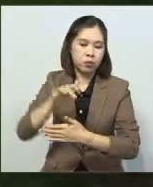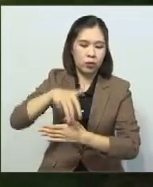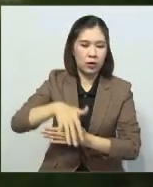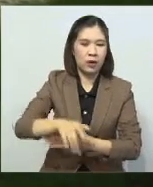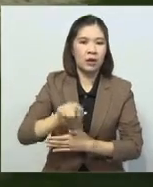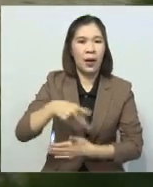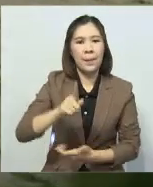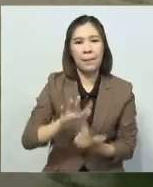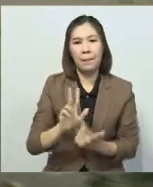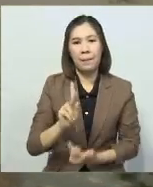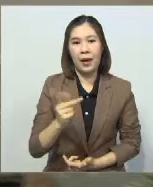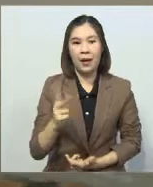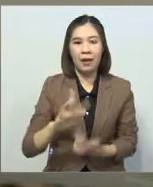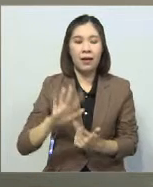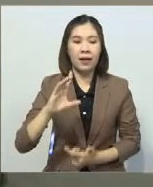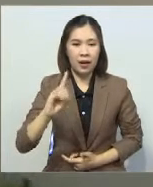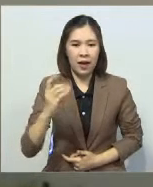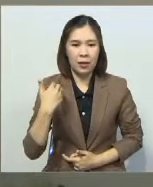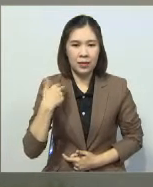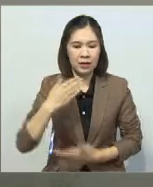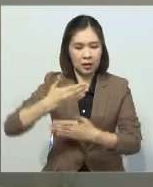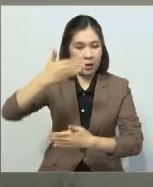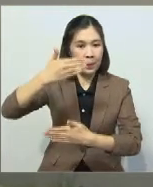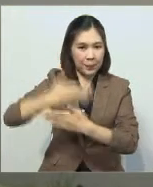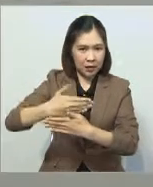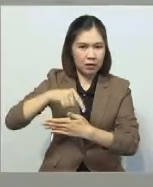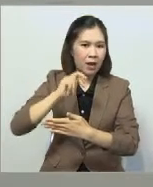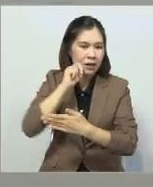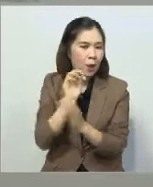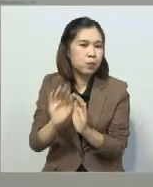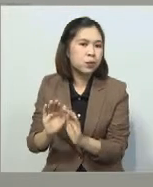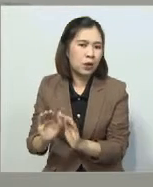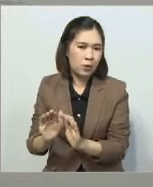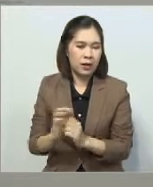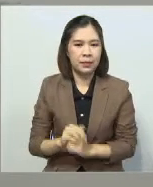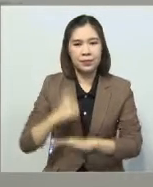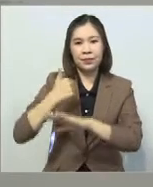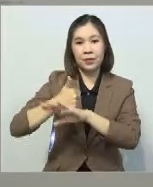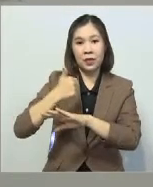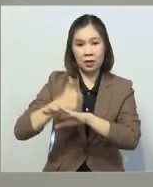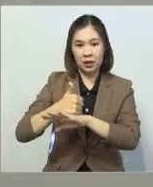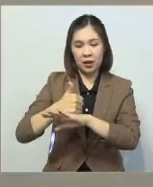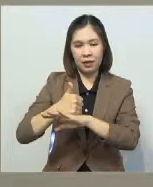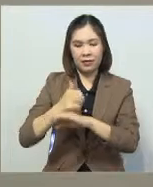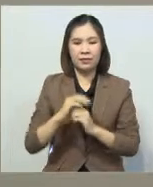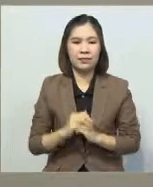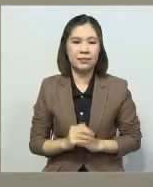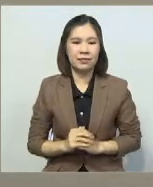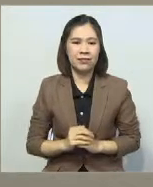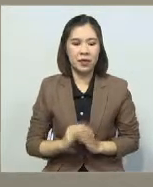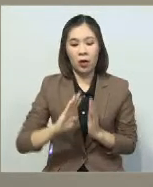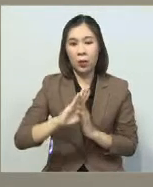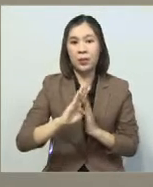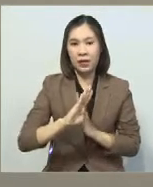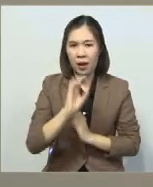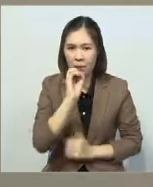ภอปากคาดเพื่อเก็บกักน้ำและก็สำรองน้ำไว้ใช้ในช่วงหน้าแล้งทางผู้ว่าราชการจังหวัดบึงการนายนิรัตพงศิทธิถาว